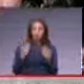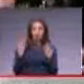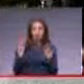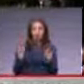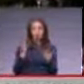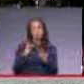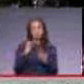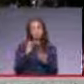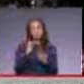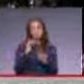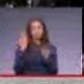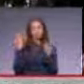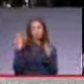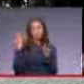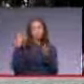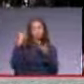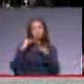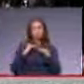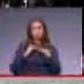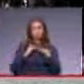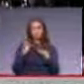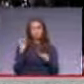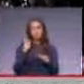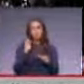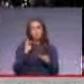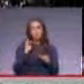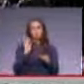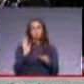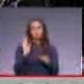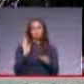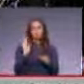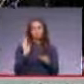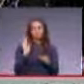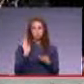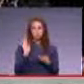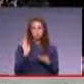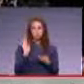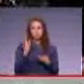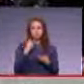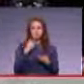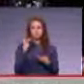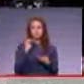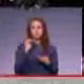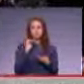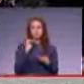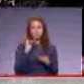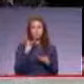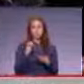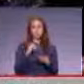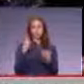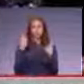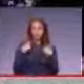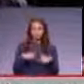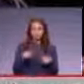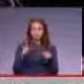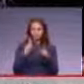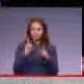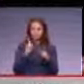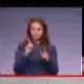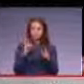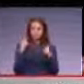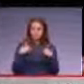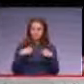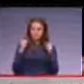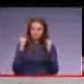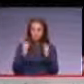الصحة والستر. يعني كانت أمي دايما تقول لي إيه الستر، ولا هو انت ما عندكش حاجه غير الستر، ما تطلبي حاجه تانية، تقول لي